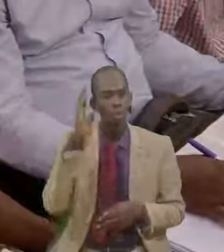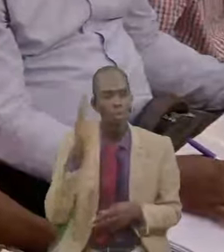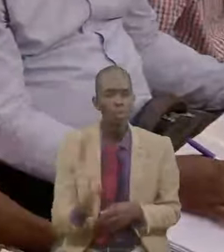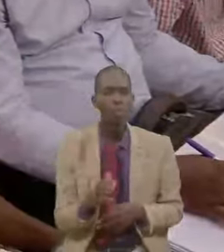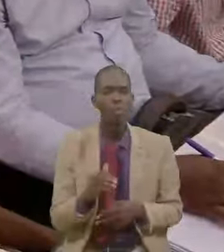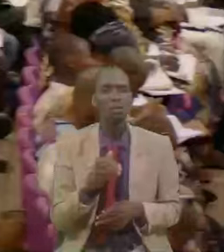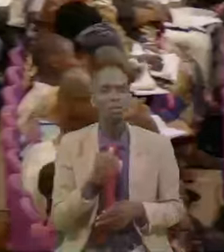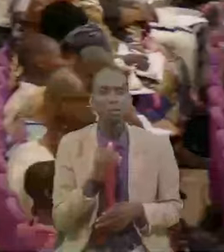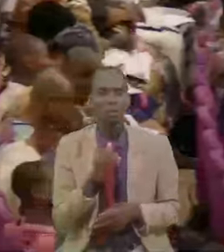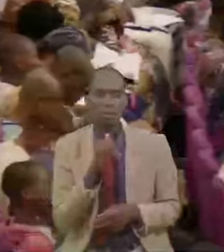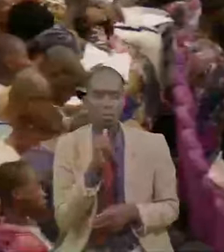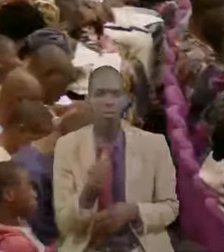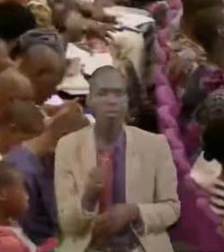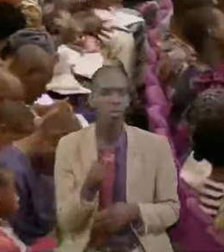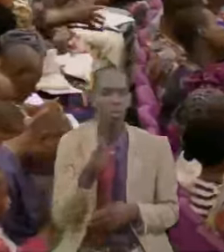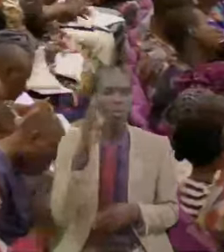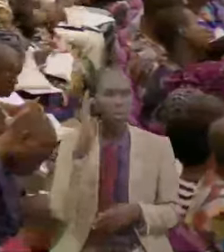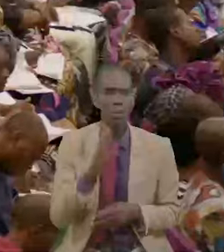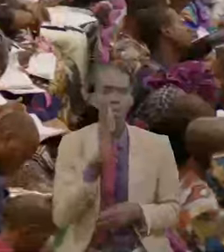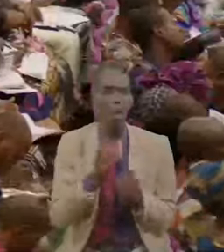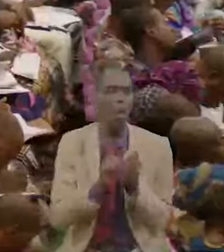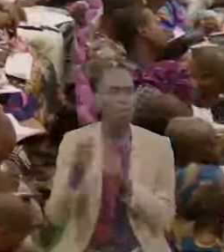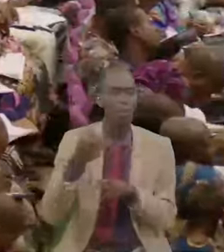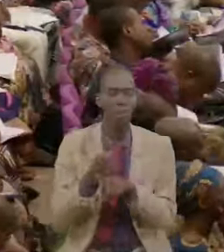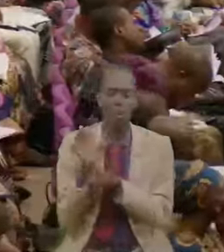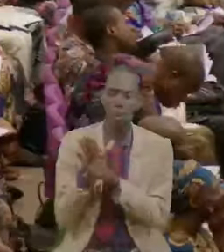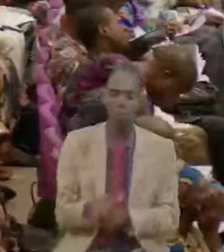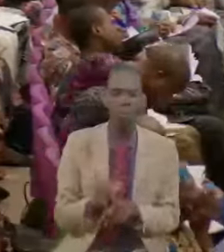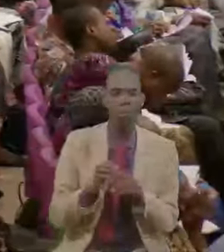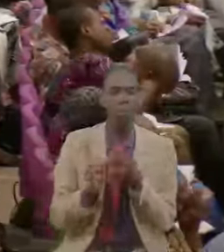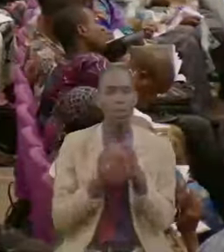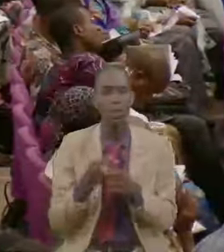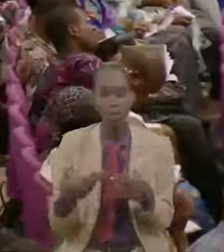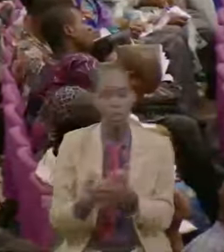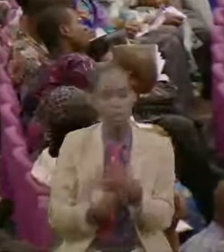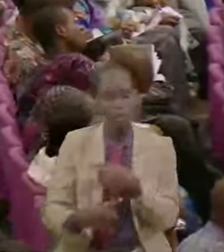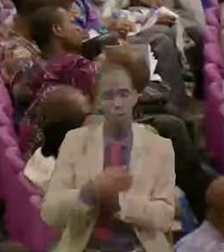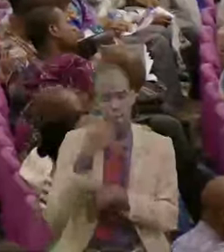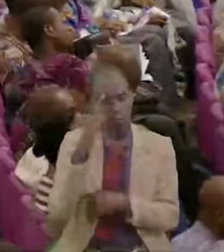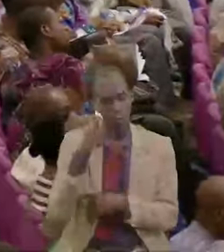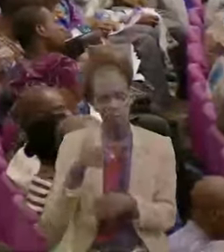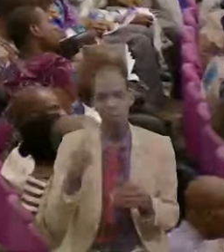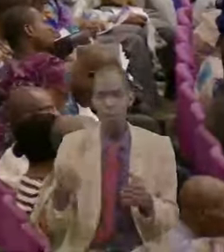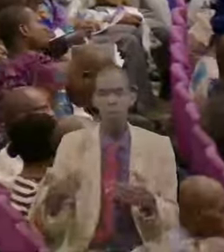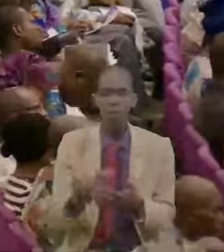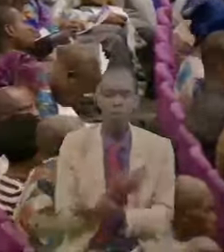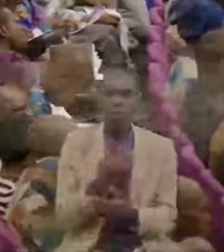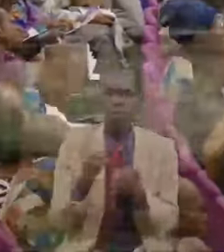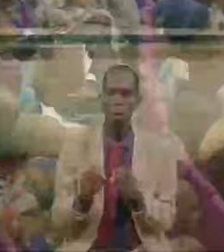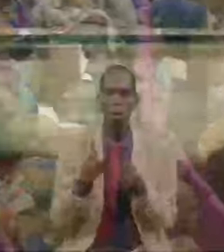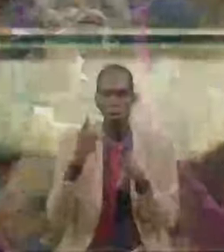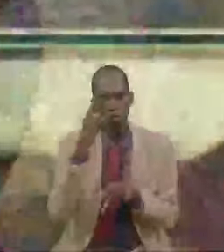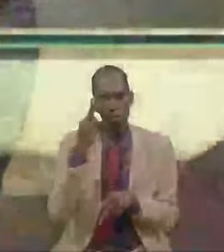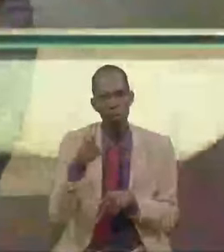Bannis l'inquiétude, car tu n'as rien à craindre. Un nouveau jour est venu, une nouvelle possibilité est venue.